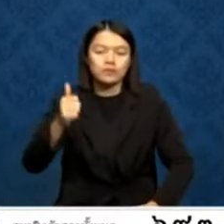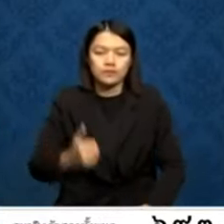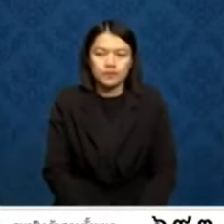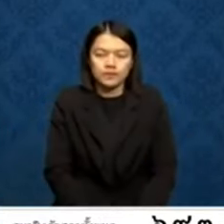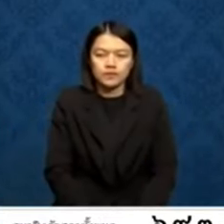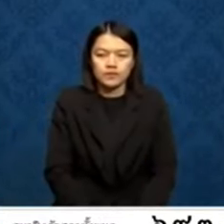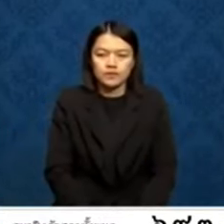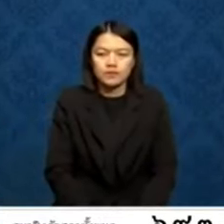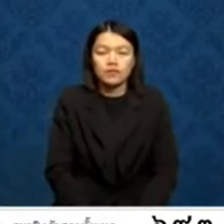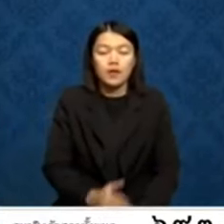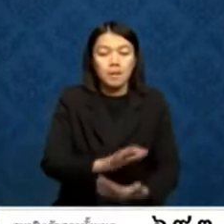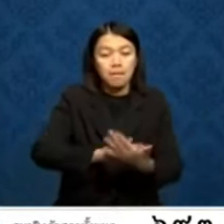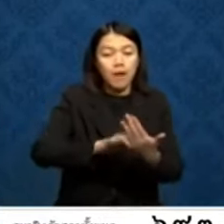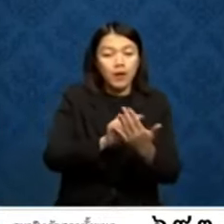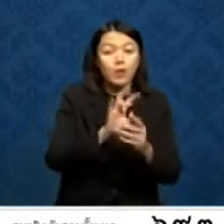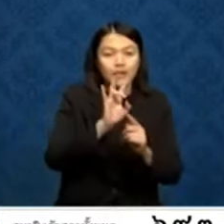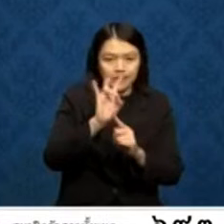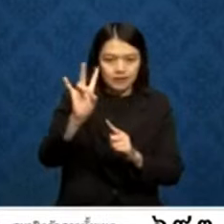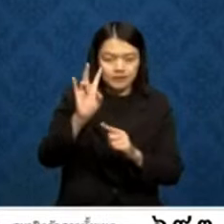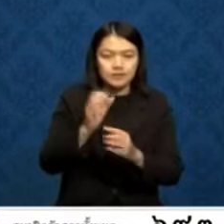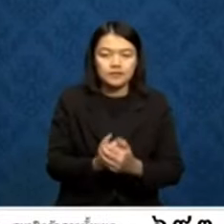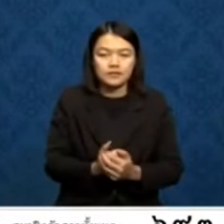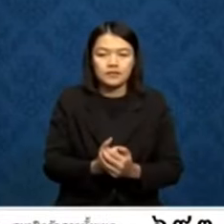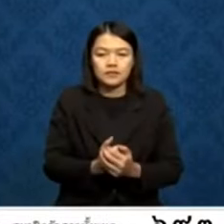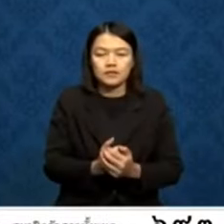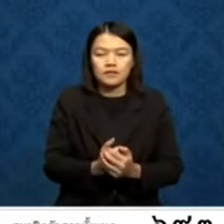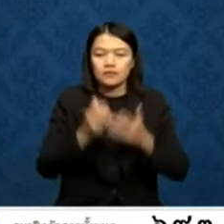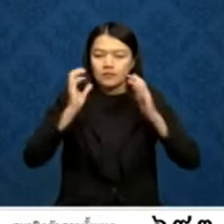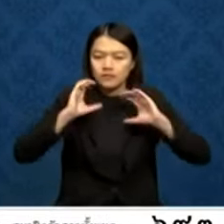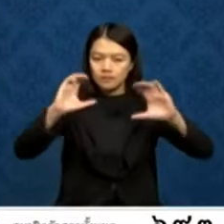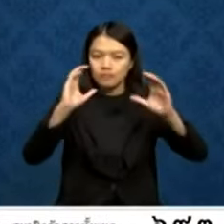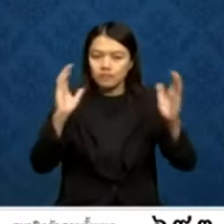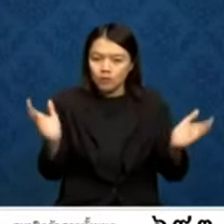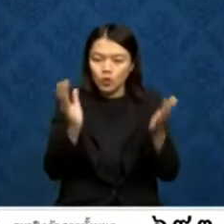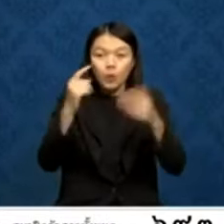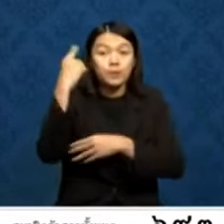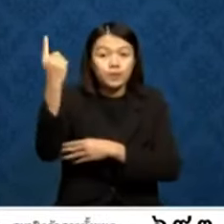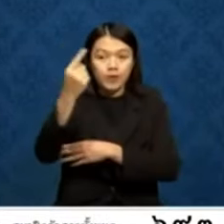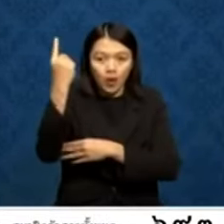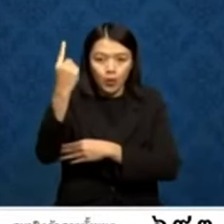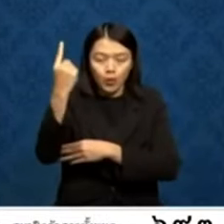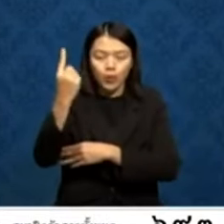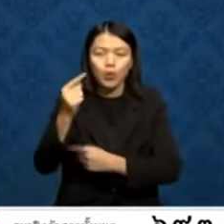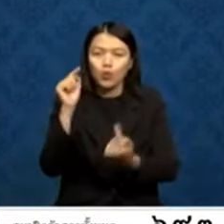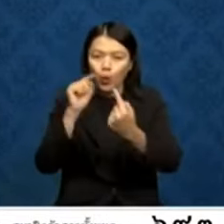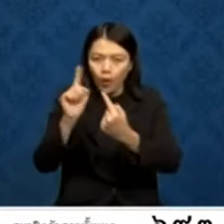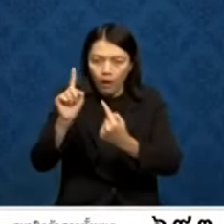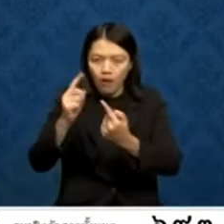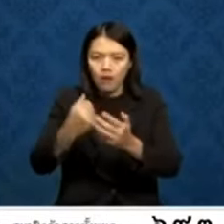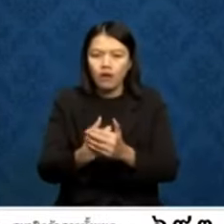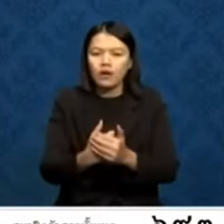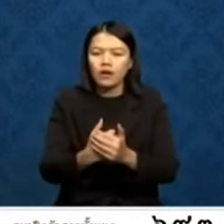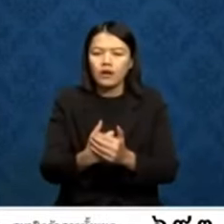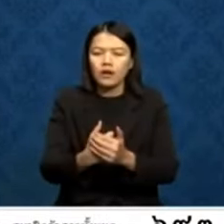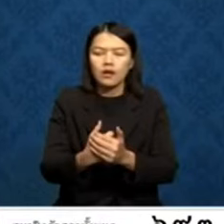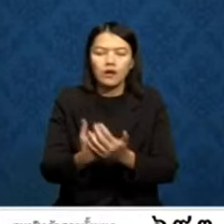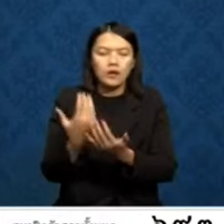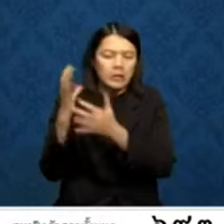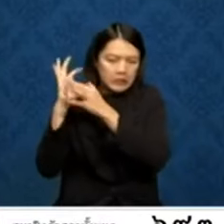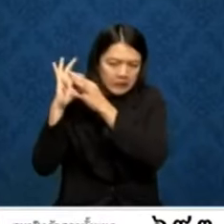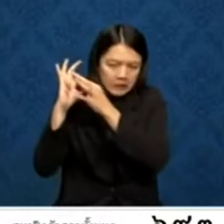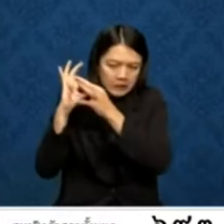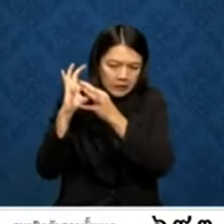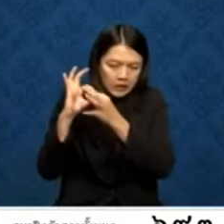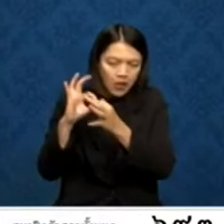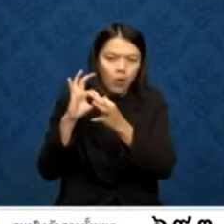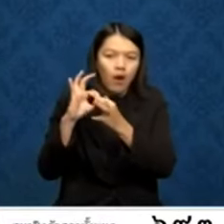นโยบายที่7รัฐบาลจะเร่งส่งเสริมการท่องเที่ยวด้วยการสานต่อความสำเร็จในการ